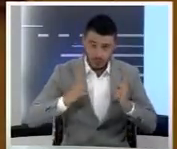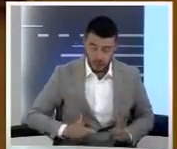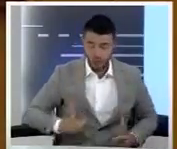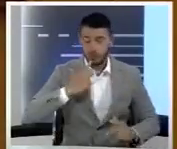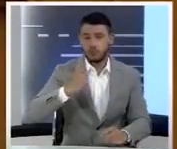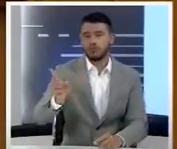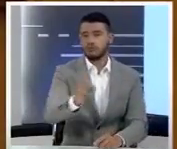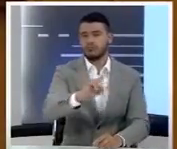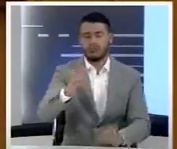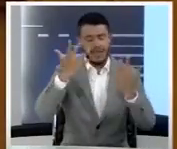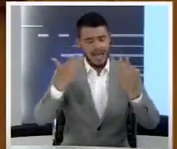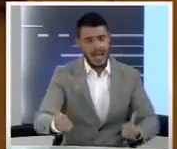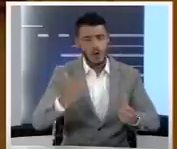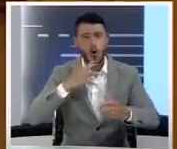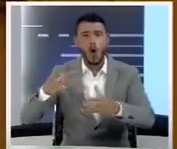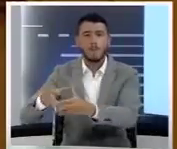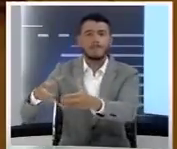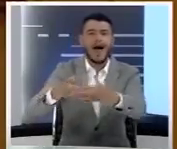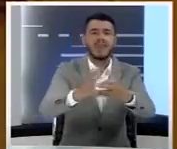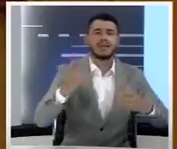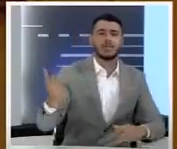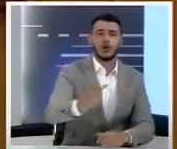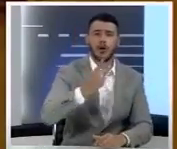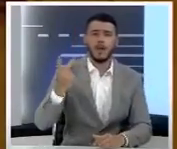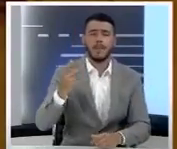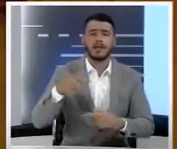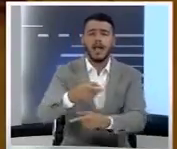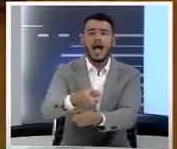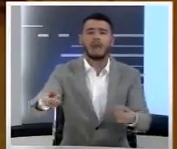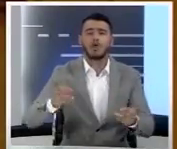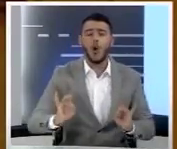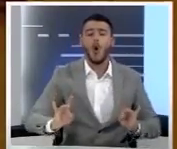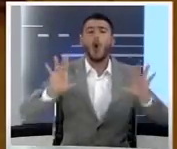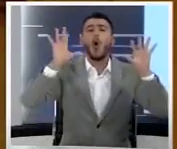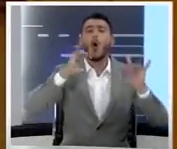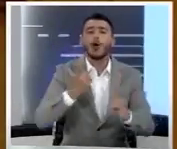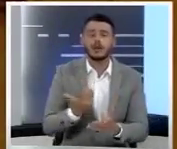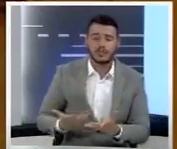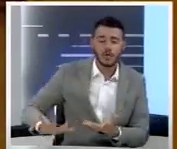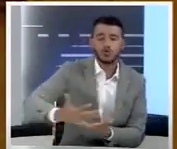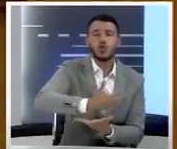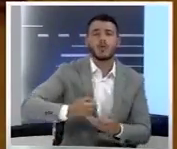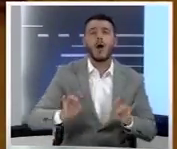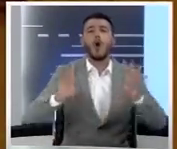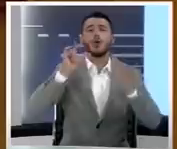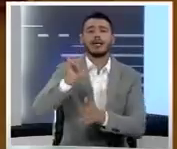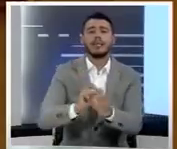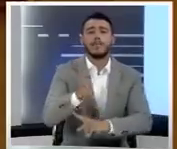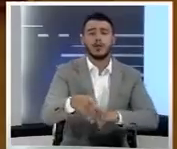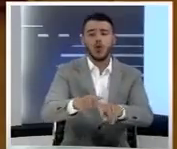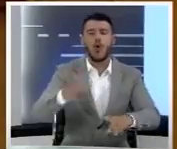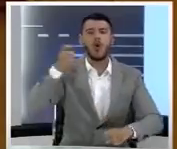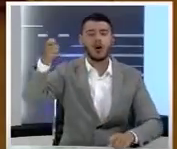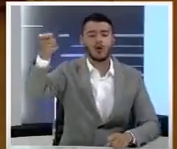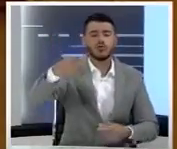οι κοινωνικές ομάδες, οι οποίοι είναι χρεωμένοι χωρίς να έχουν εισόδημα να εξυπηρετήσουν το χρέος τους. Έχουμε